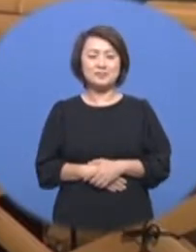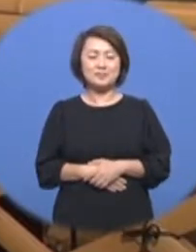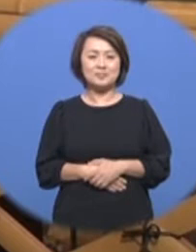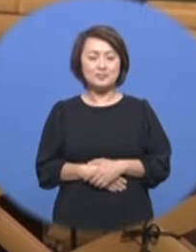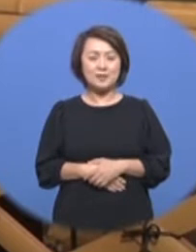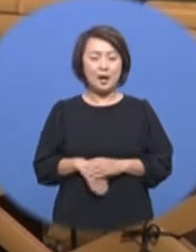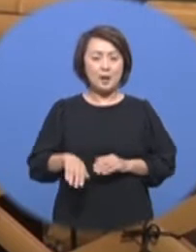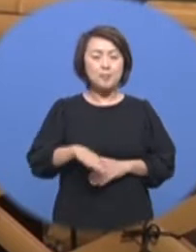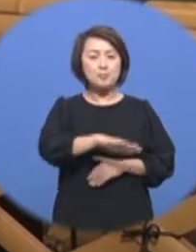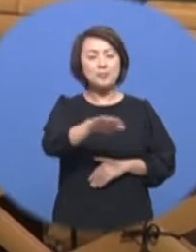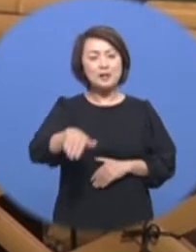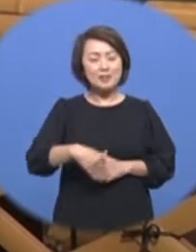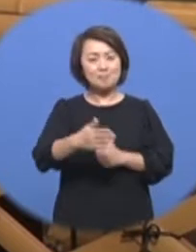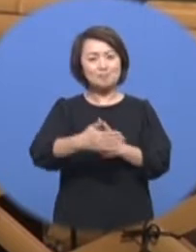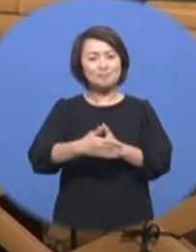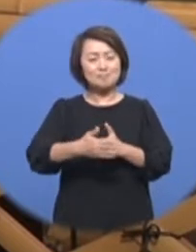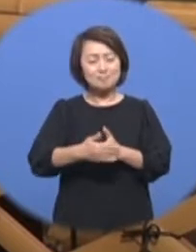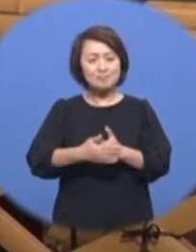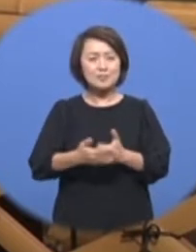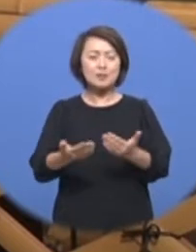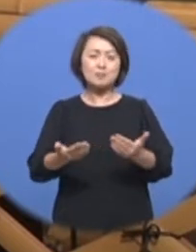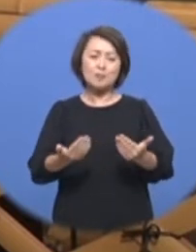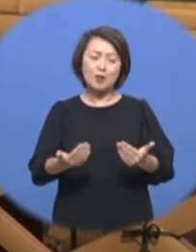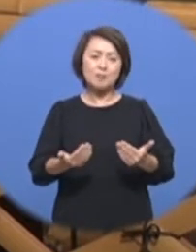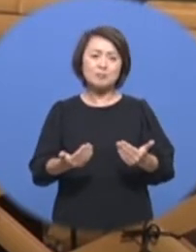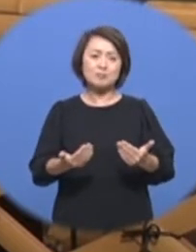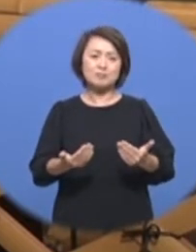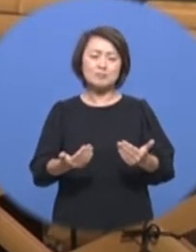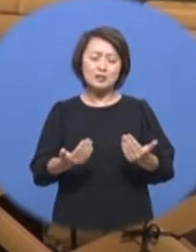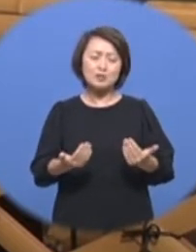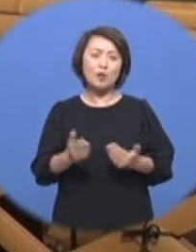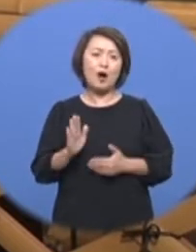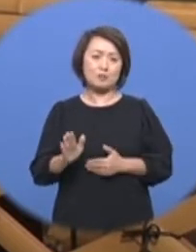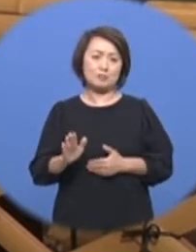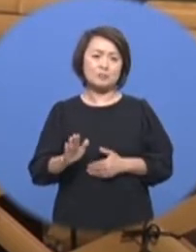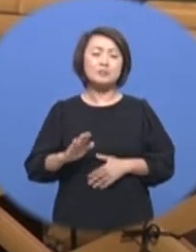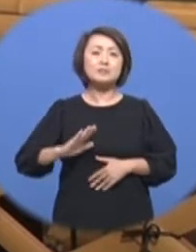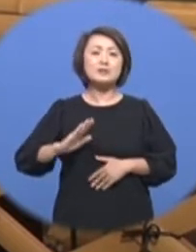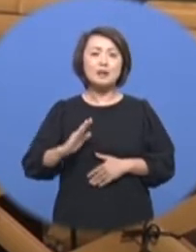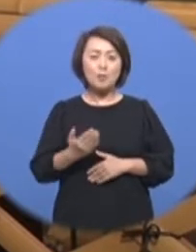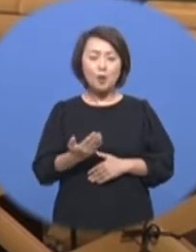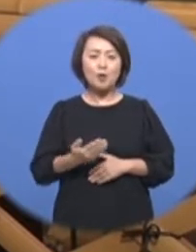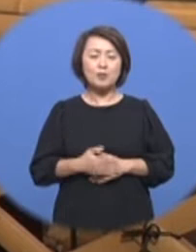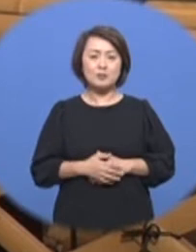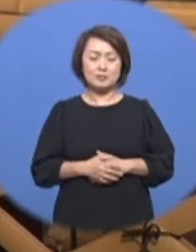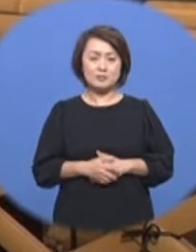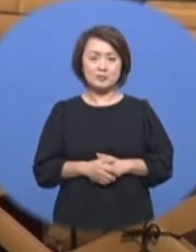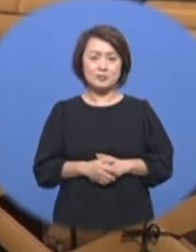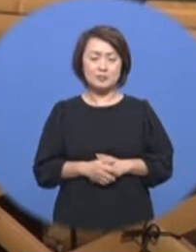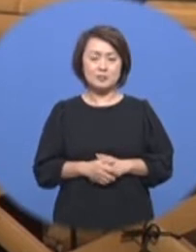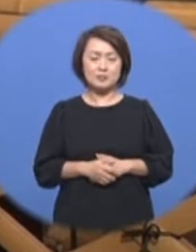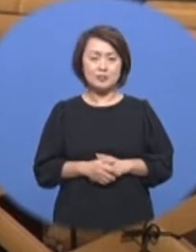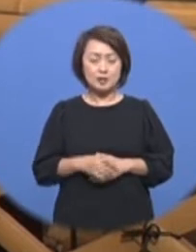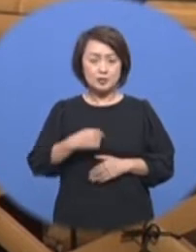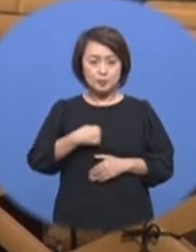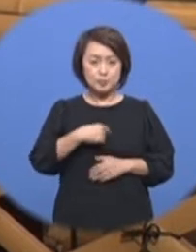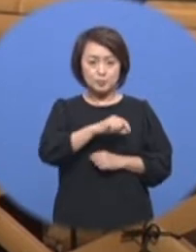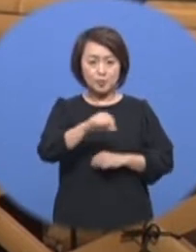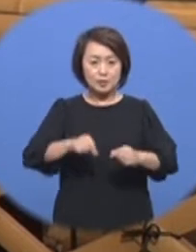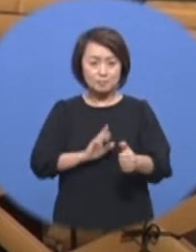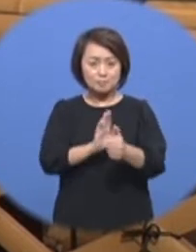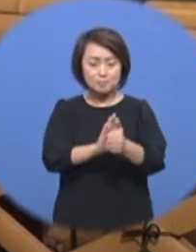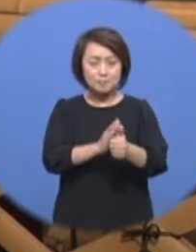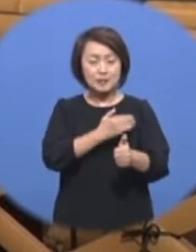まだみんなに助けてもらわなあダメなんですけど、やっぱりその助けるとこは助け